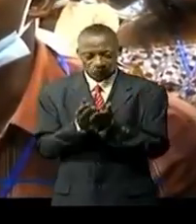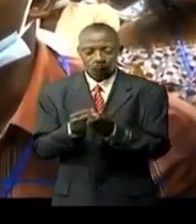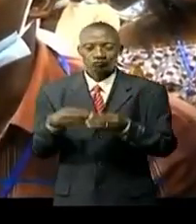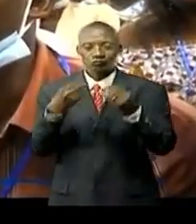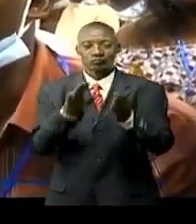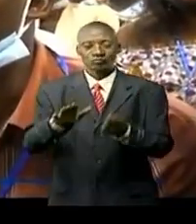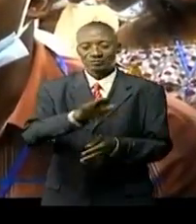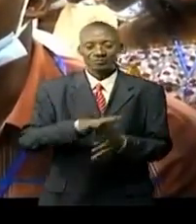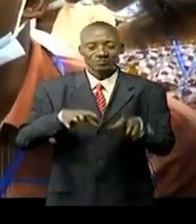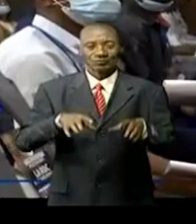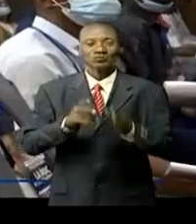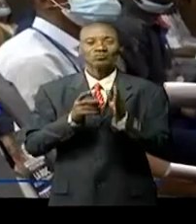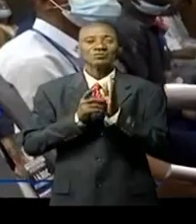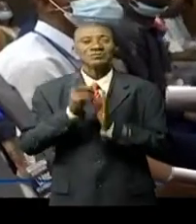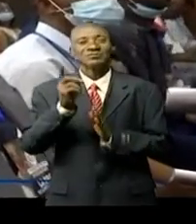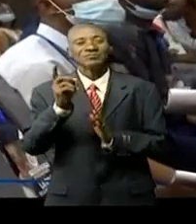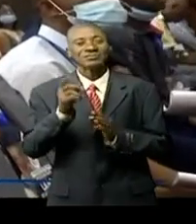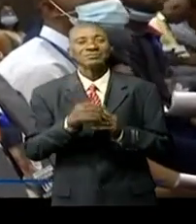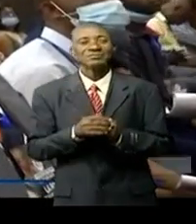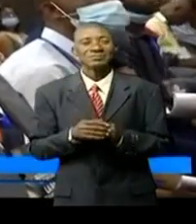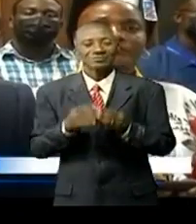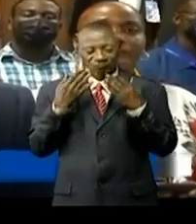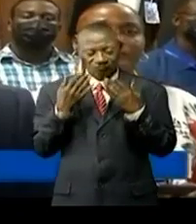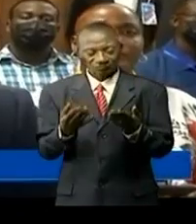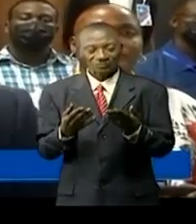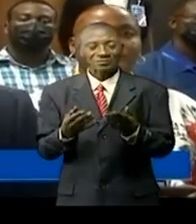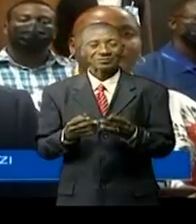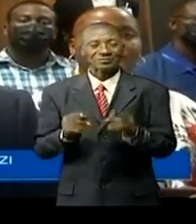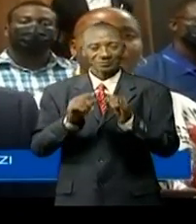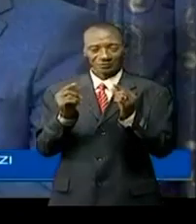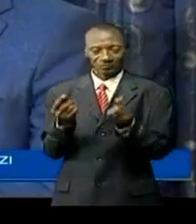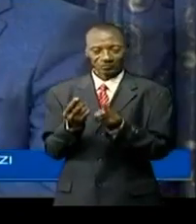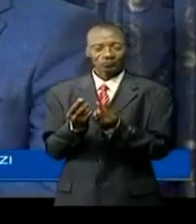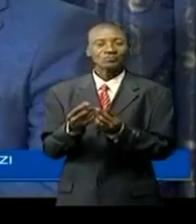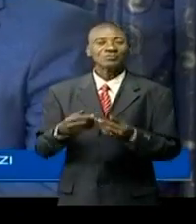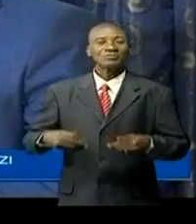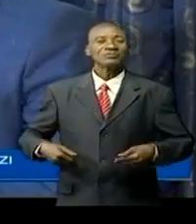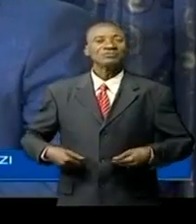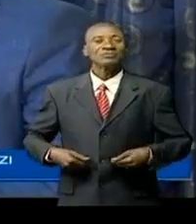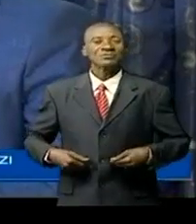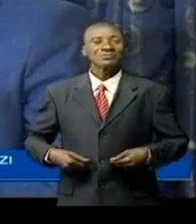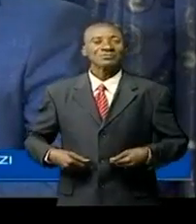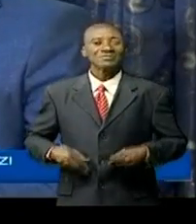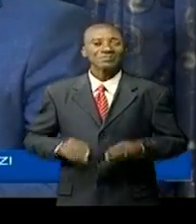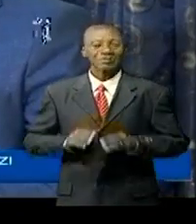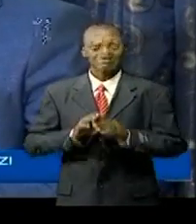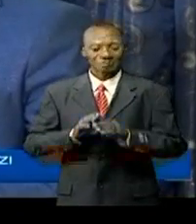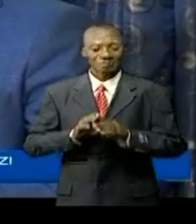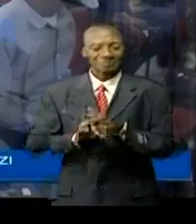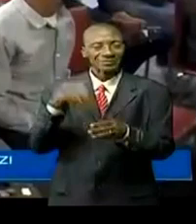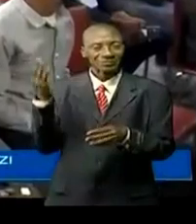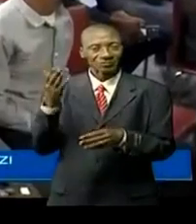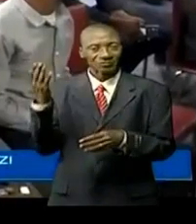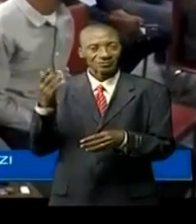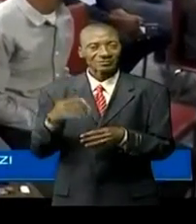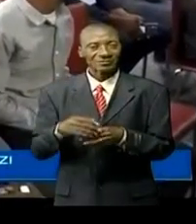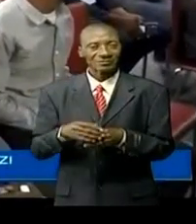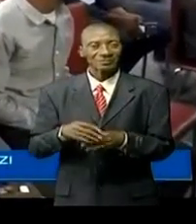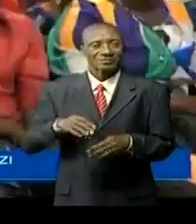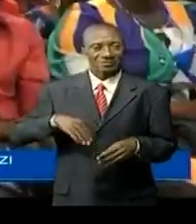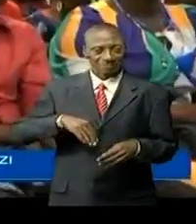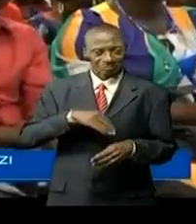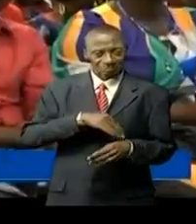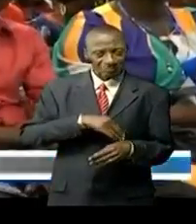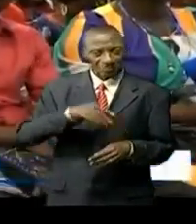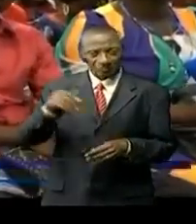fort, il s'agit du lancement du caucus de jeunes de la DESCA. Cette conférence a connu la participation des membres de la DESCA Paris